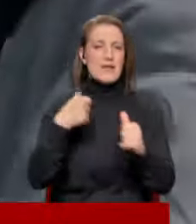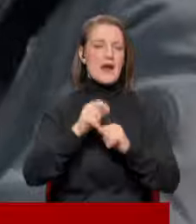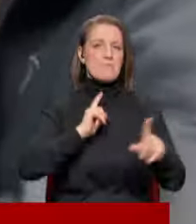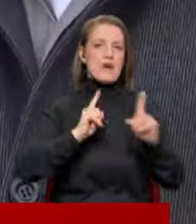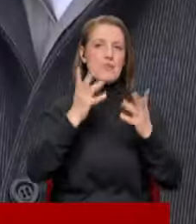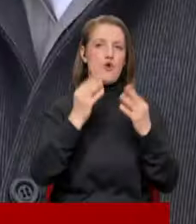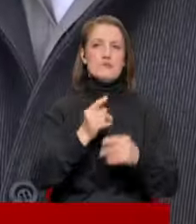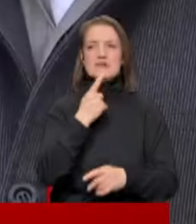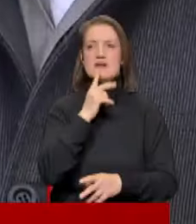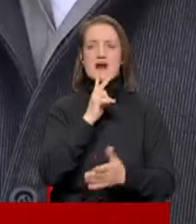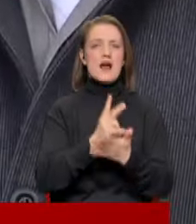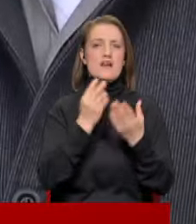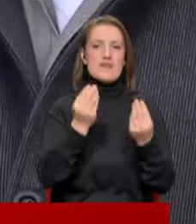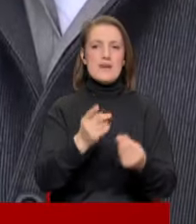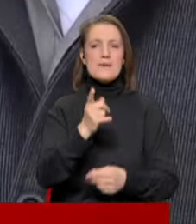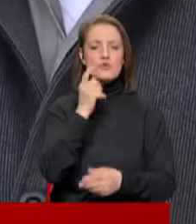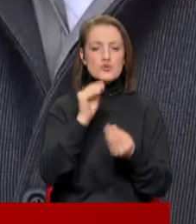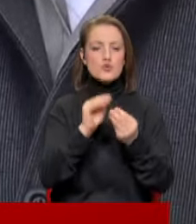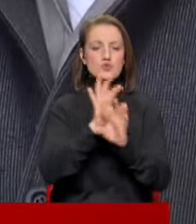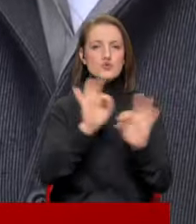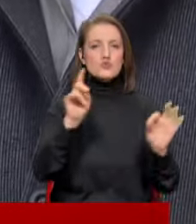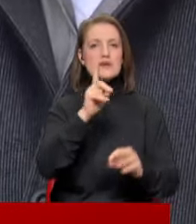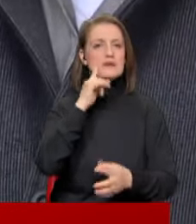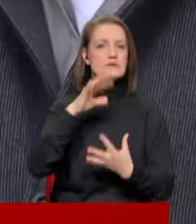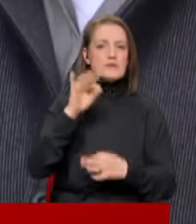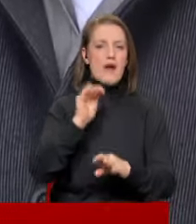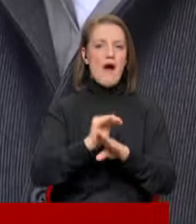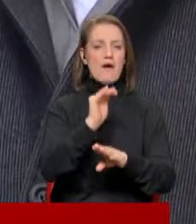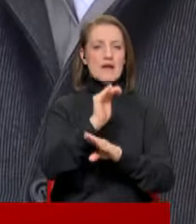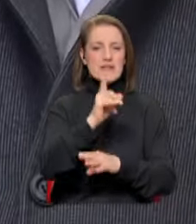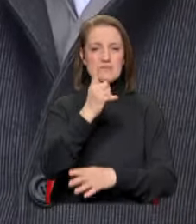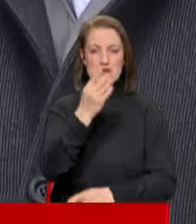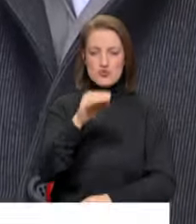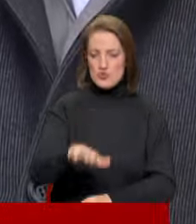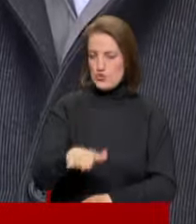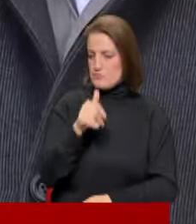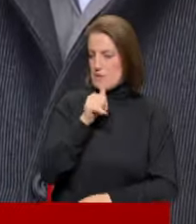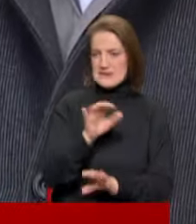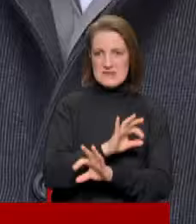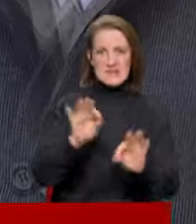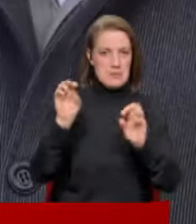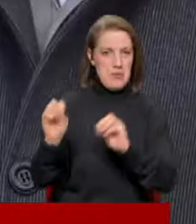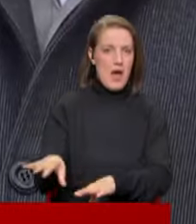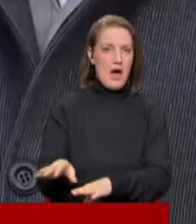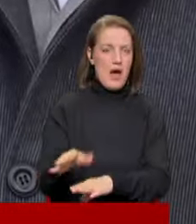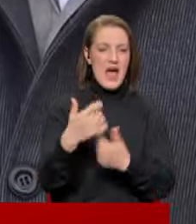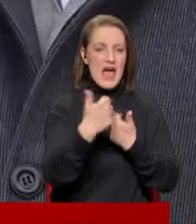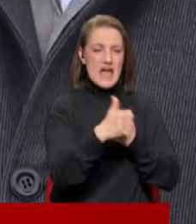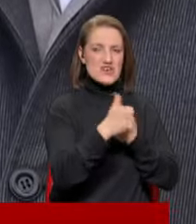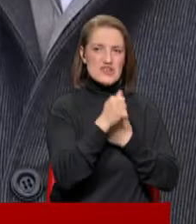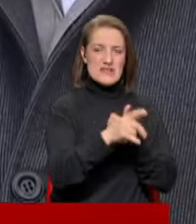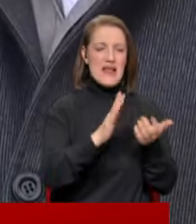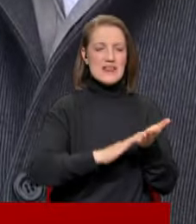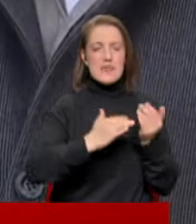hükmetti masum bir insanın Hayatının bir çocuğun babasız bırakılmanın eşinin